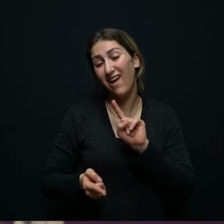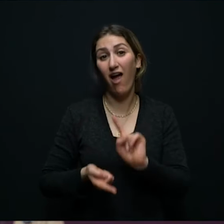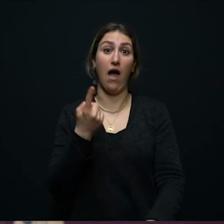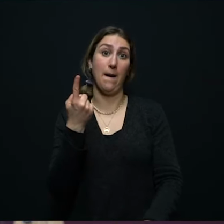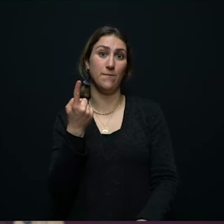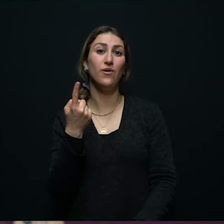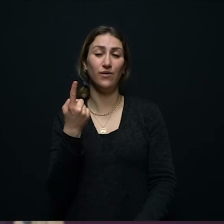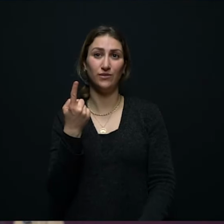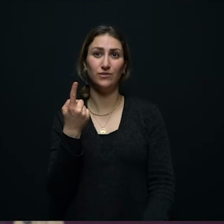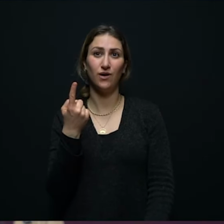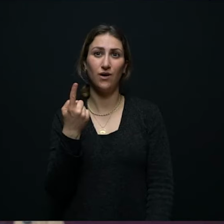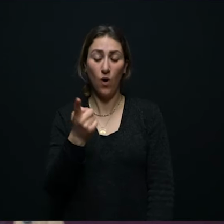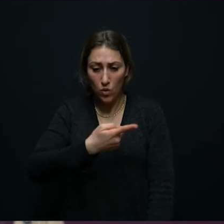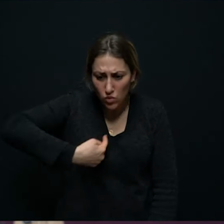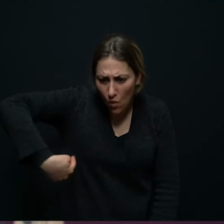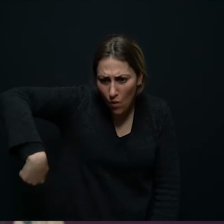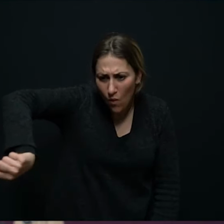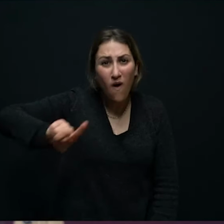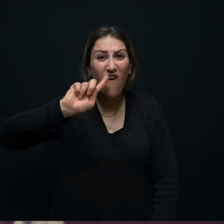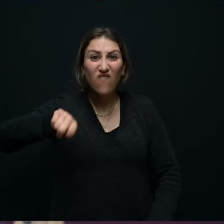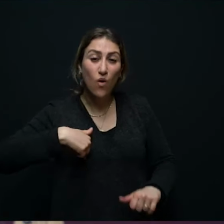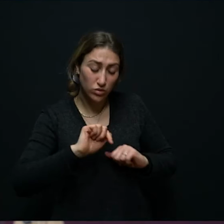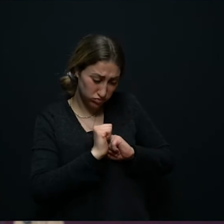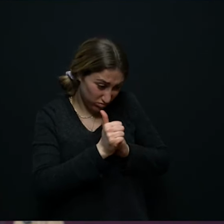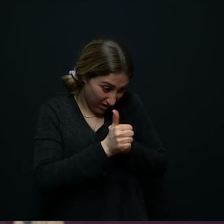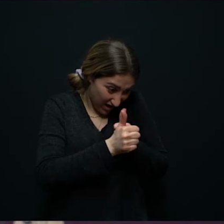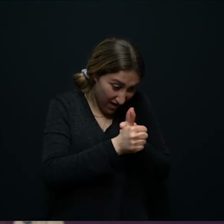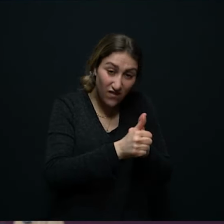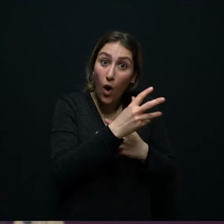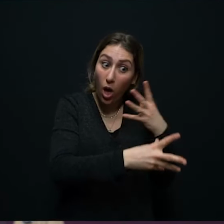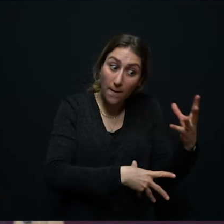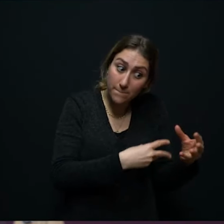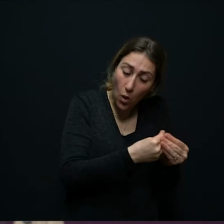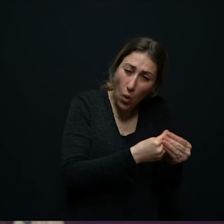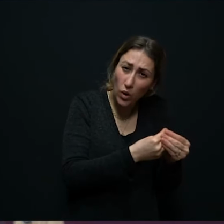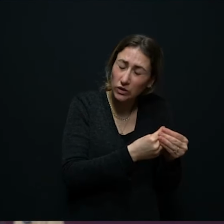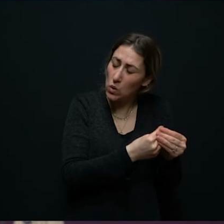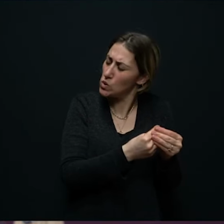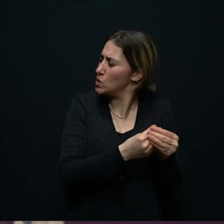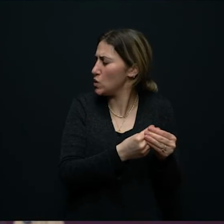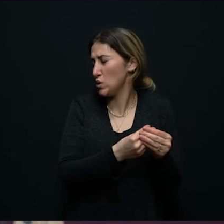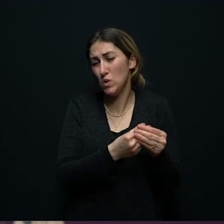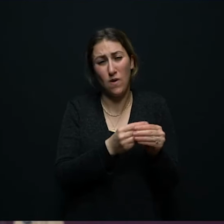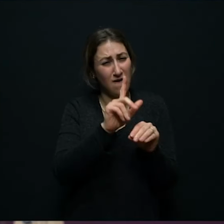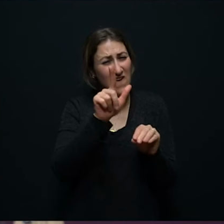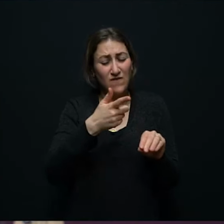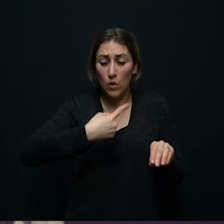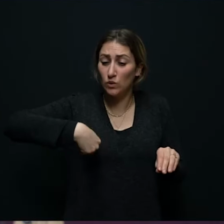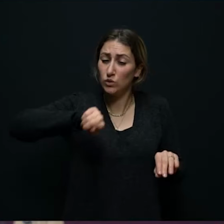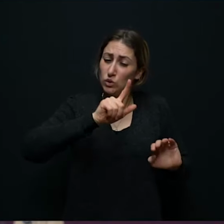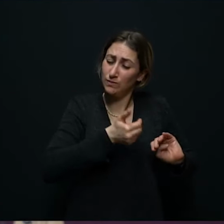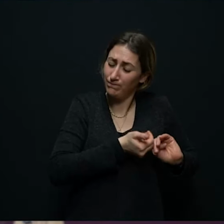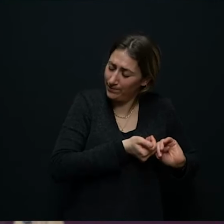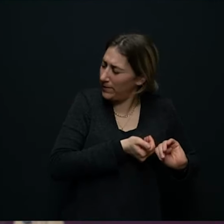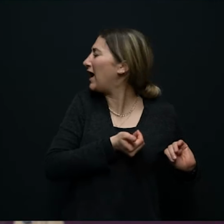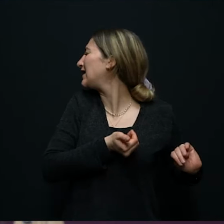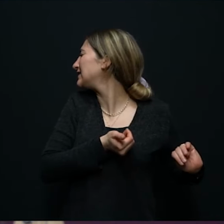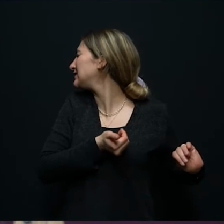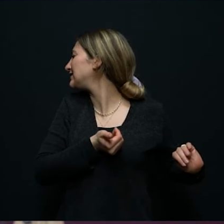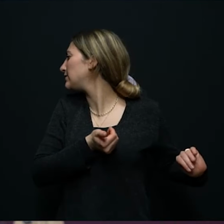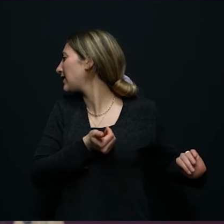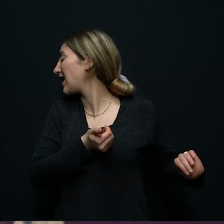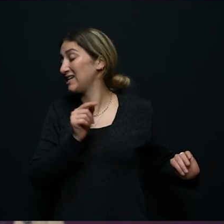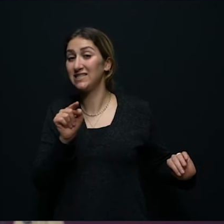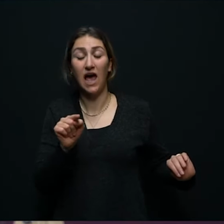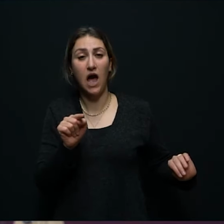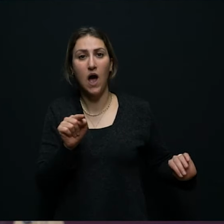monde dans mon coeur et là je réalise qu'il ya un fond et un fameux travail à faire un fameux travail à faire dans la vie d'eric